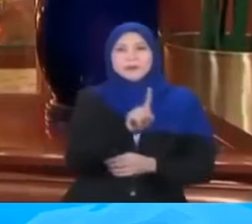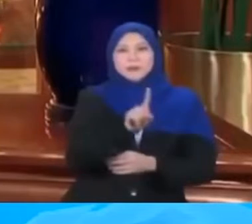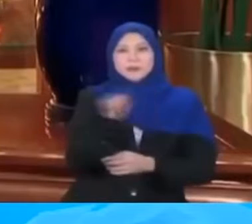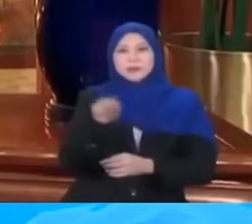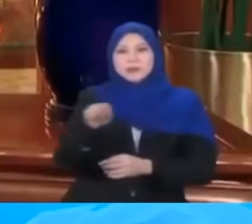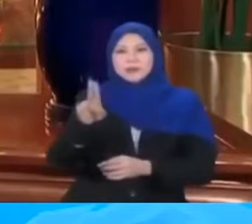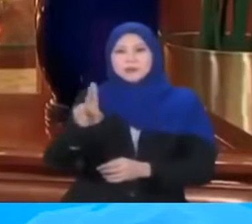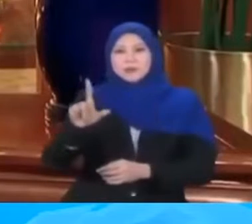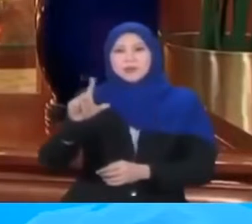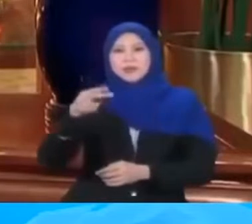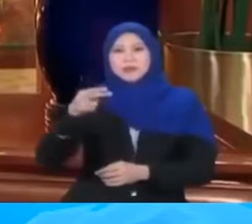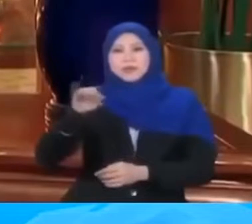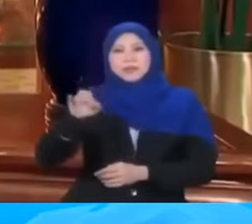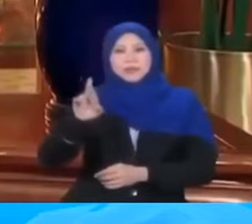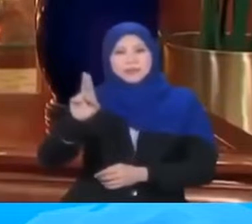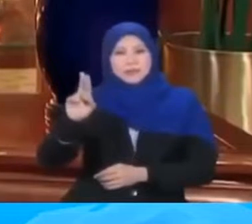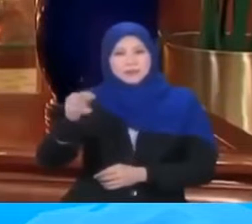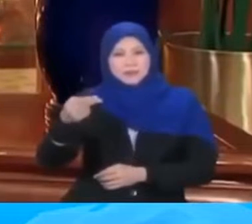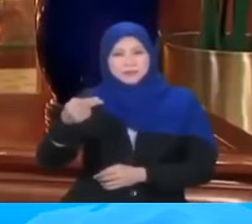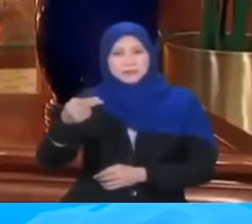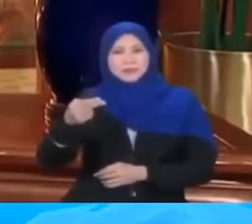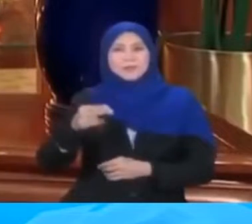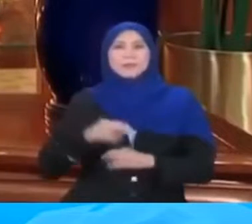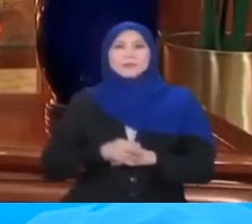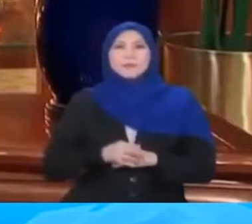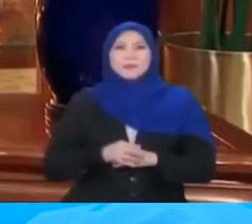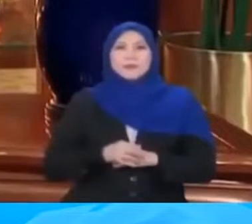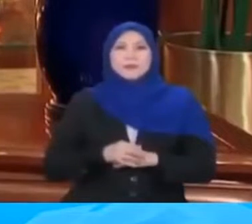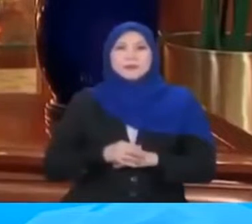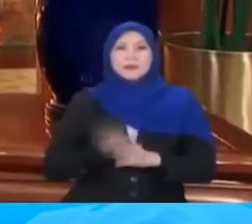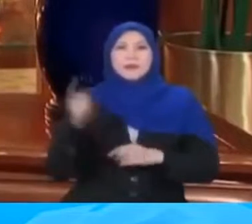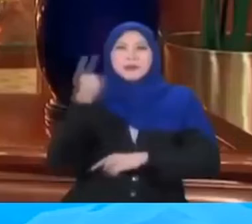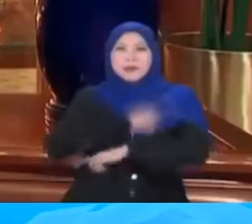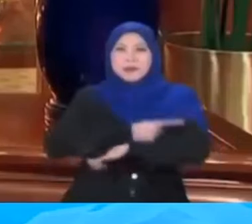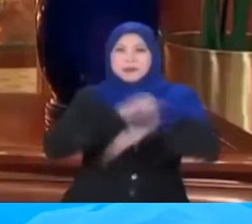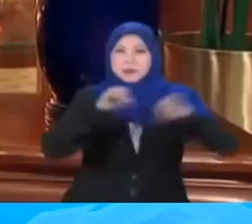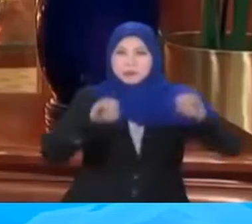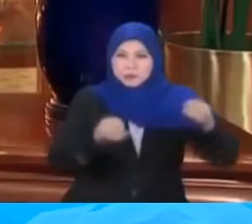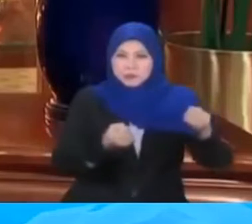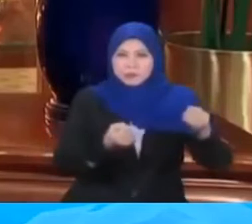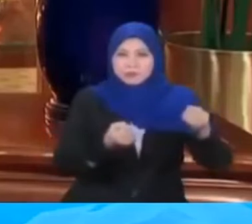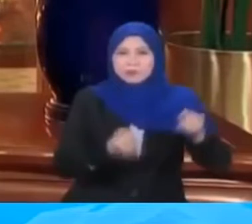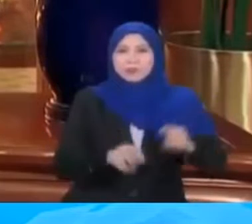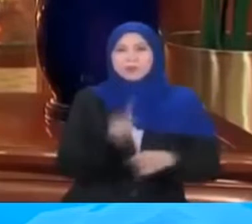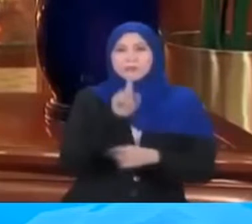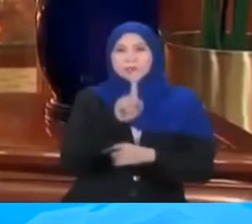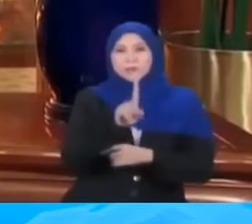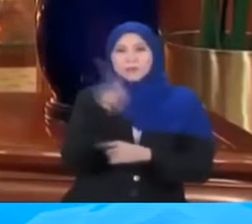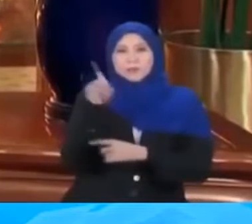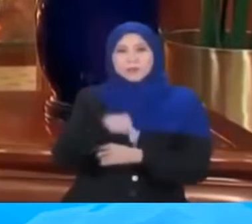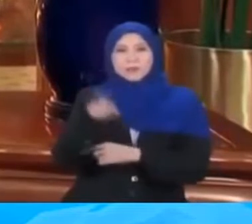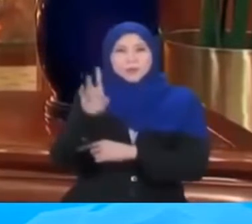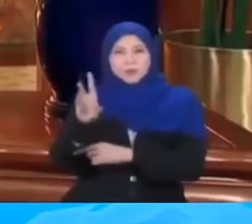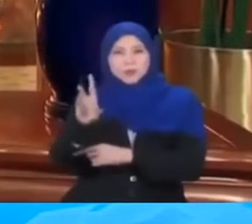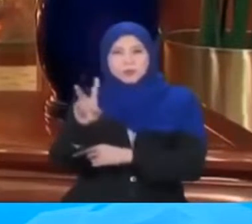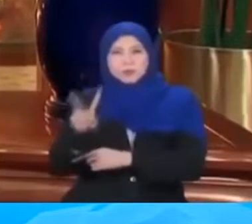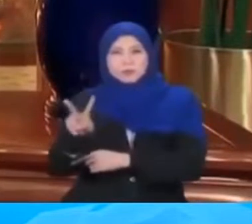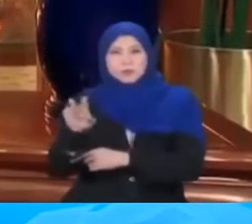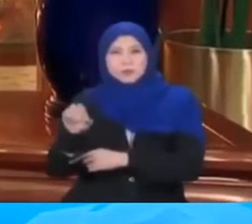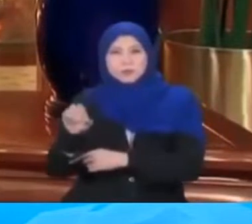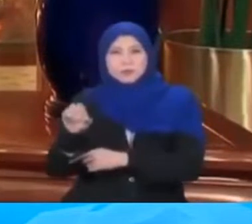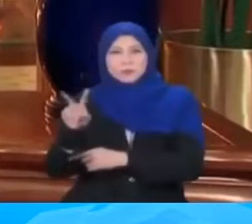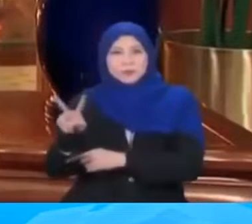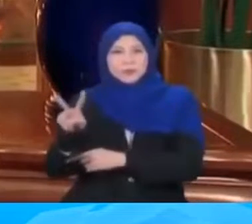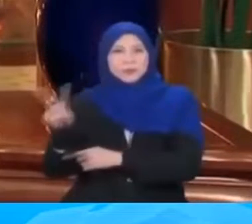dhulhijah 1433 Hijriah ialah pada hari jumaat satu hari bulan julai